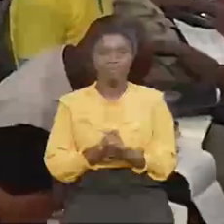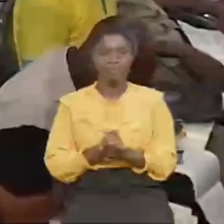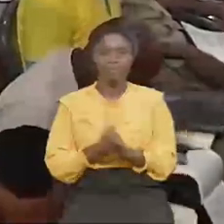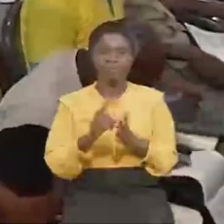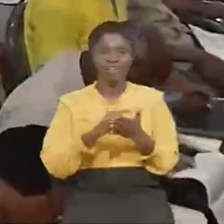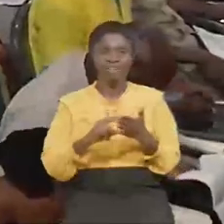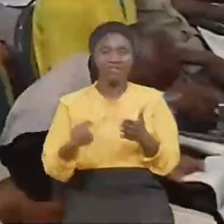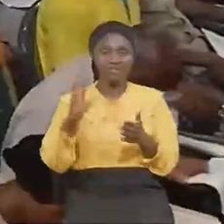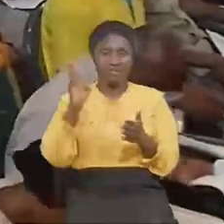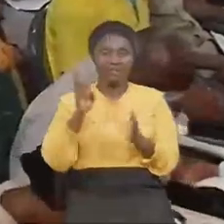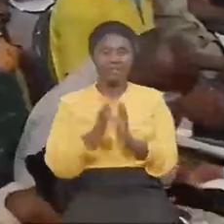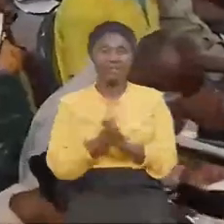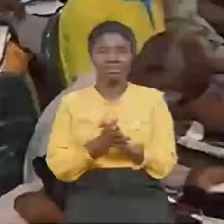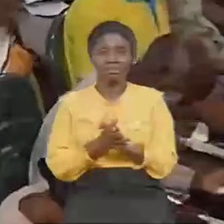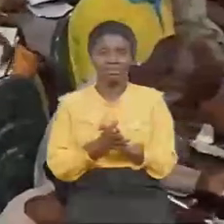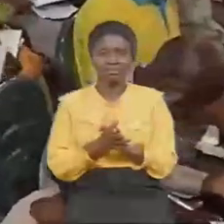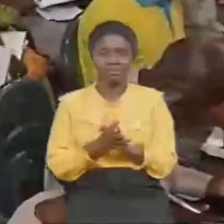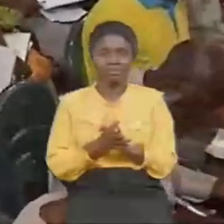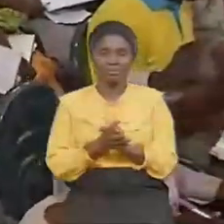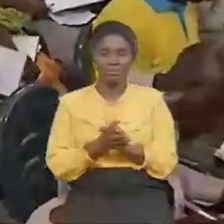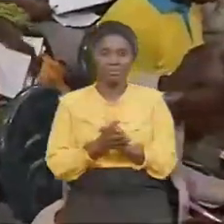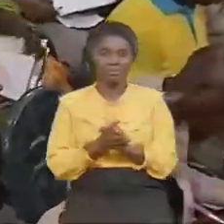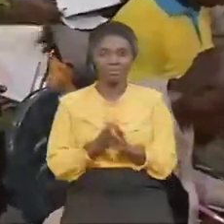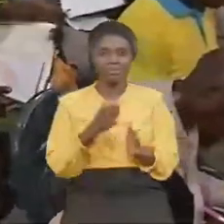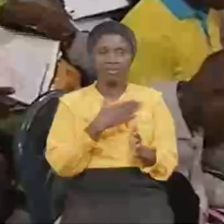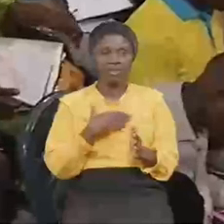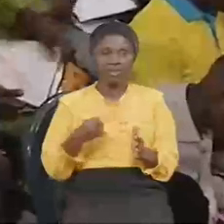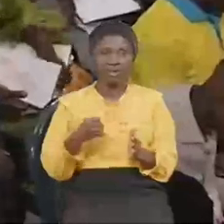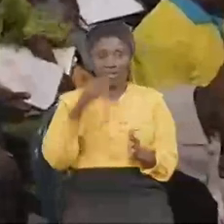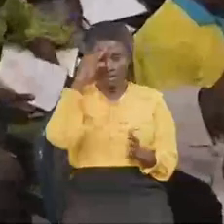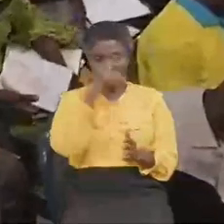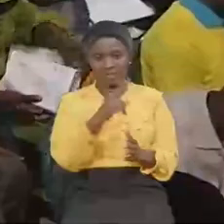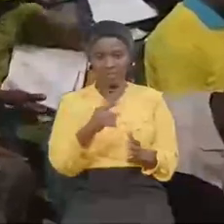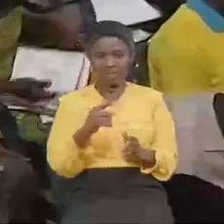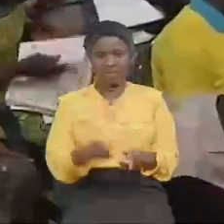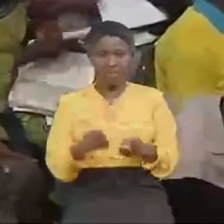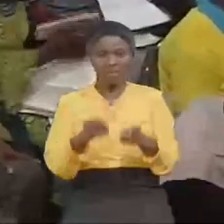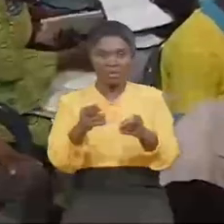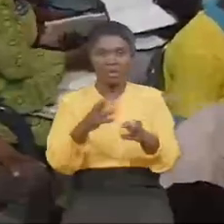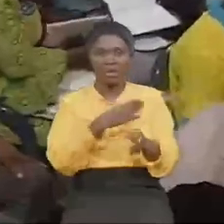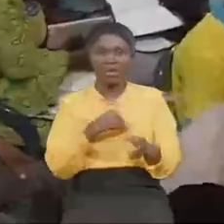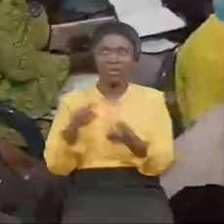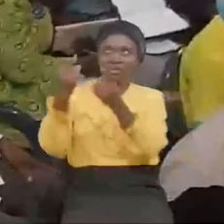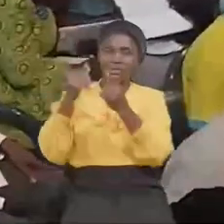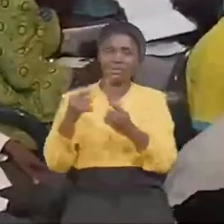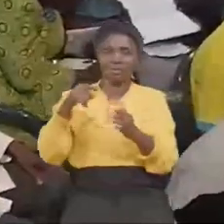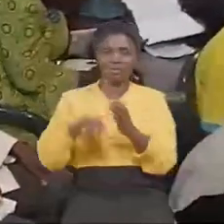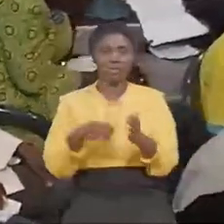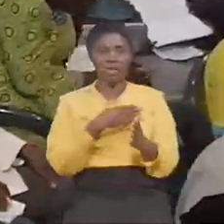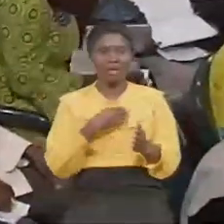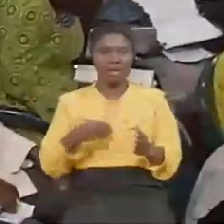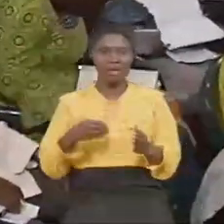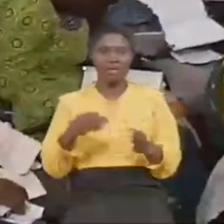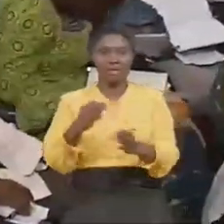Luc 19, verset 6. Il se rata et il descendit et le reçut avec